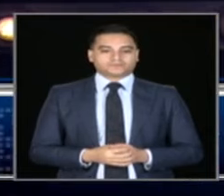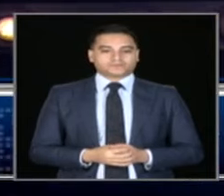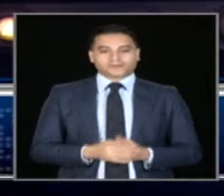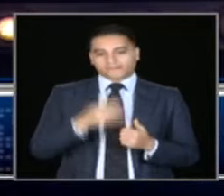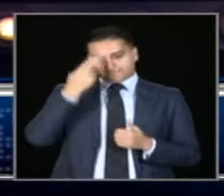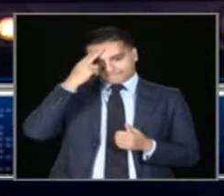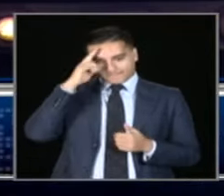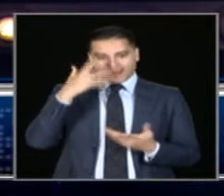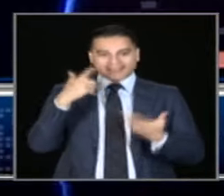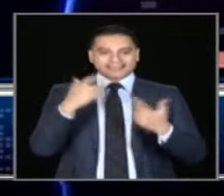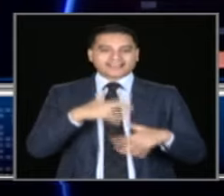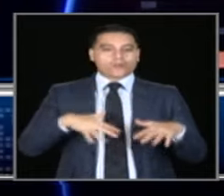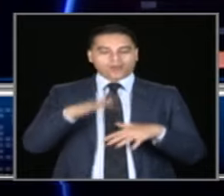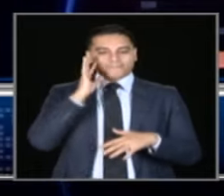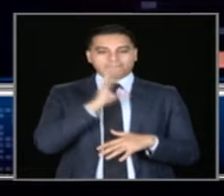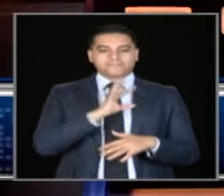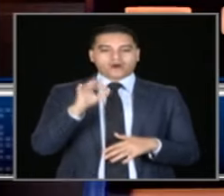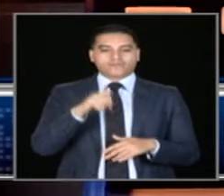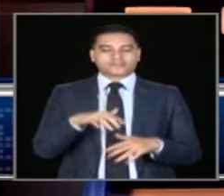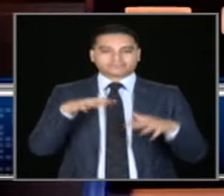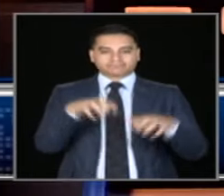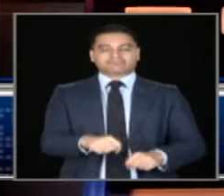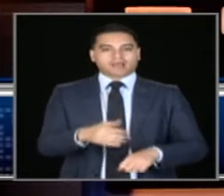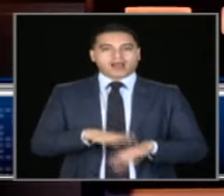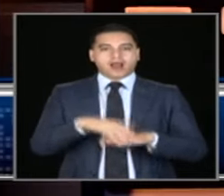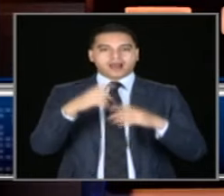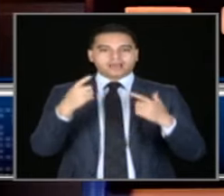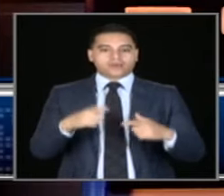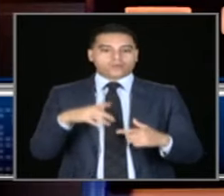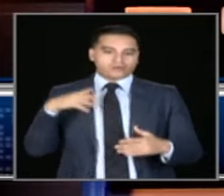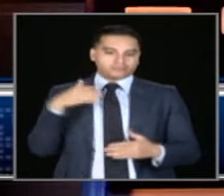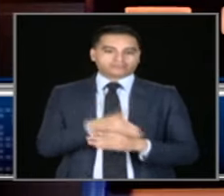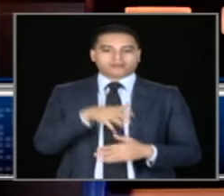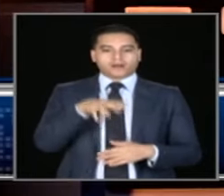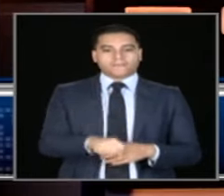ما هي الدولة الأسيوية التي احتلت كمبوديا عام